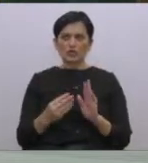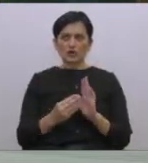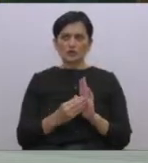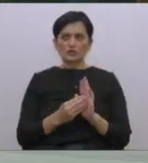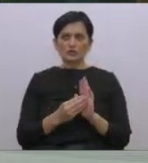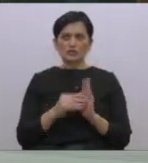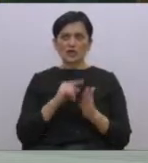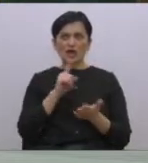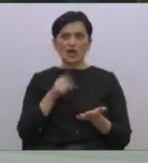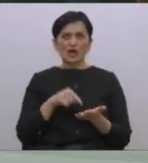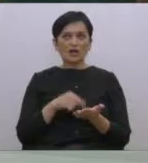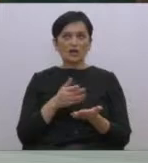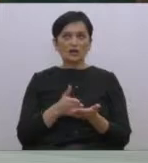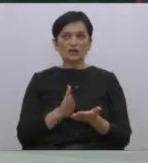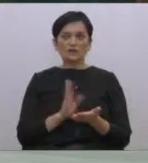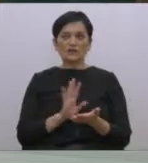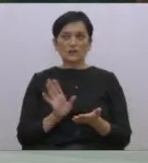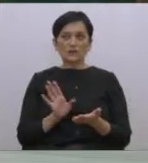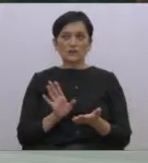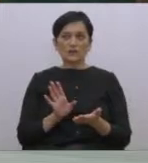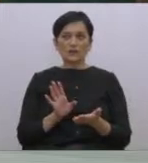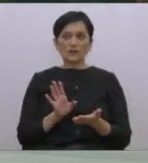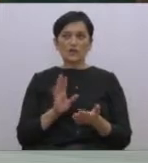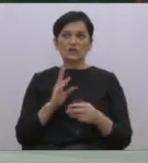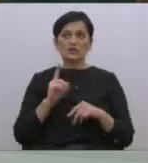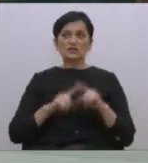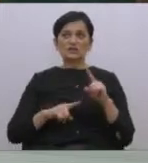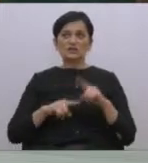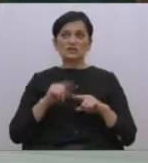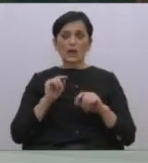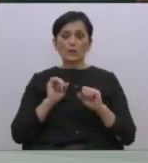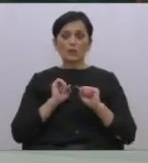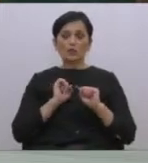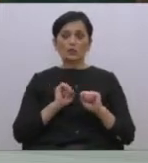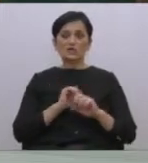შესახებ კითხვები არ არის. სამშობლოს დაცვისა და